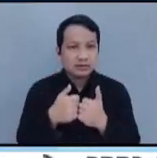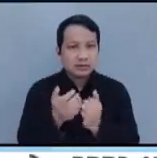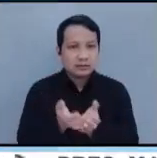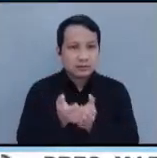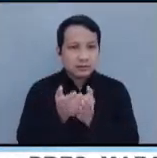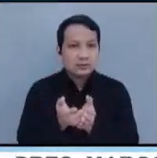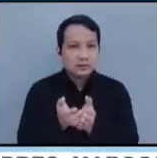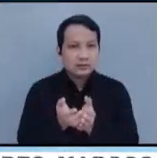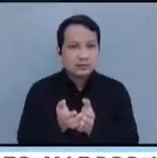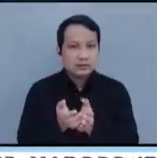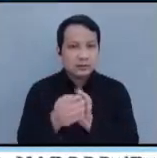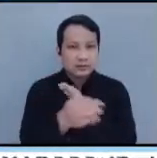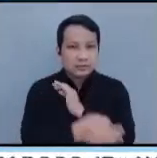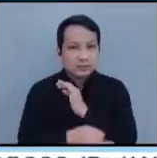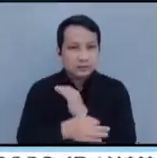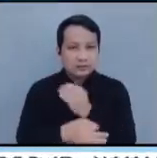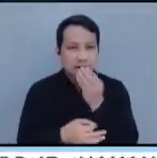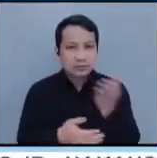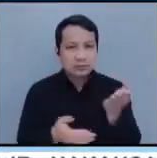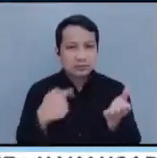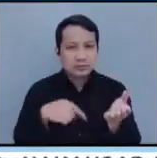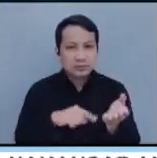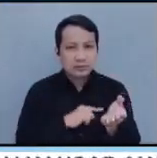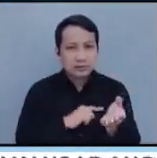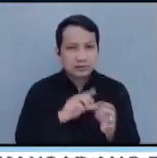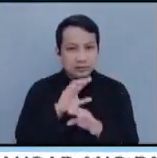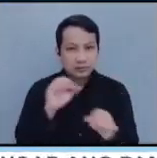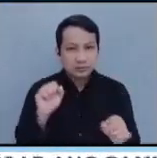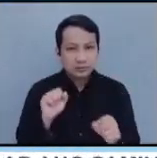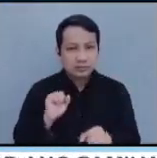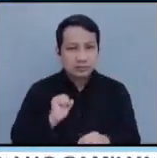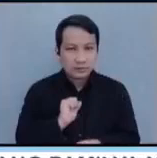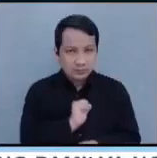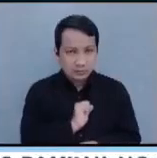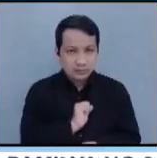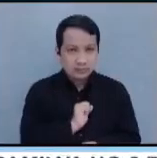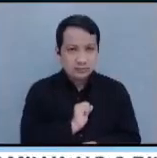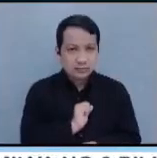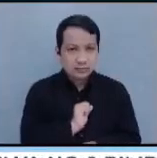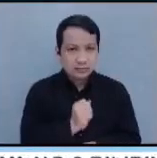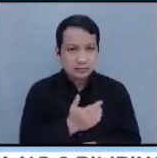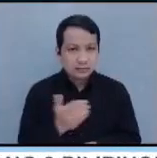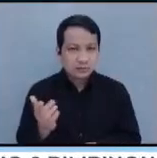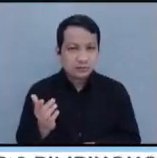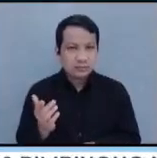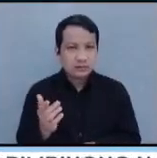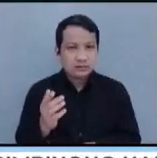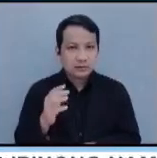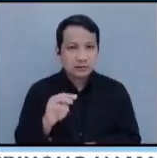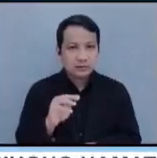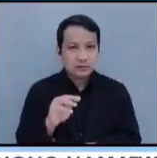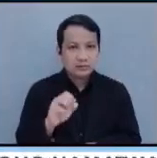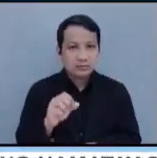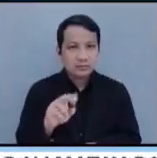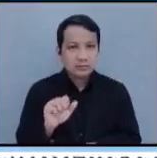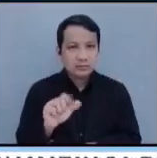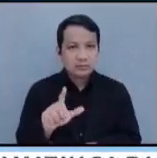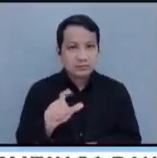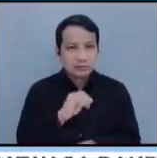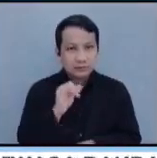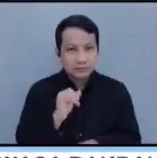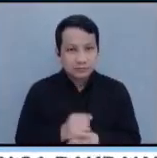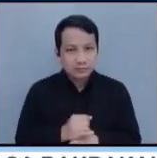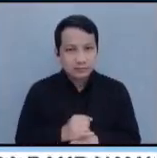barko humarap ang mga mangingisda sa mga sinador pati na ang Ilang kawan ng Marshall Islands kung saan naka-register ang oil